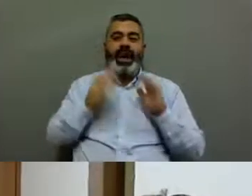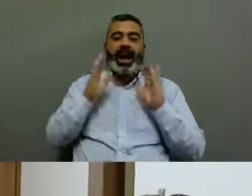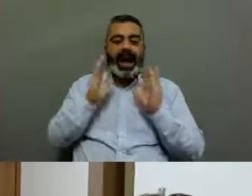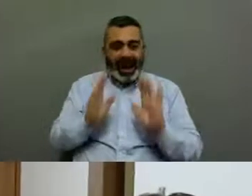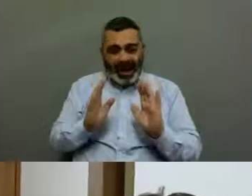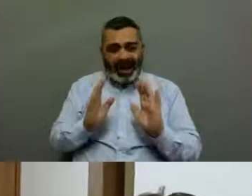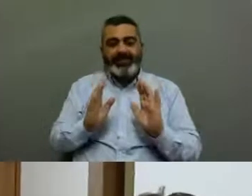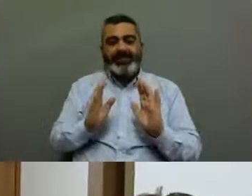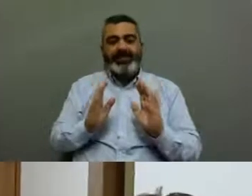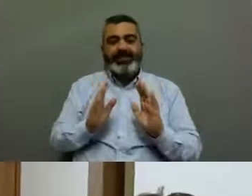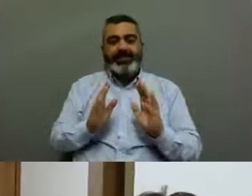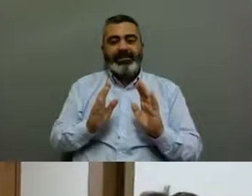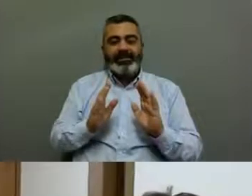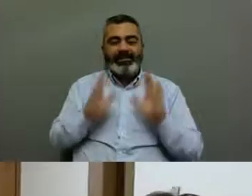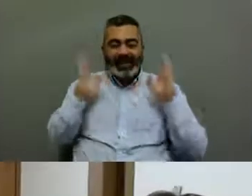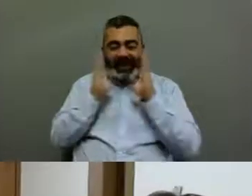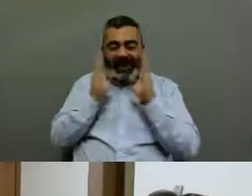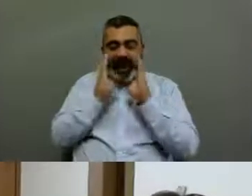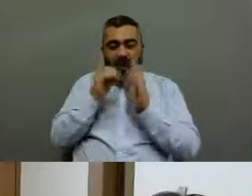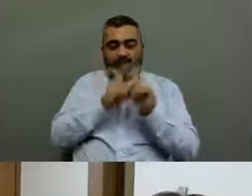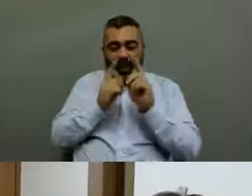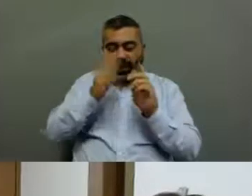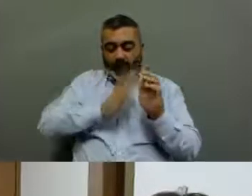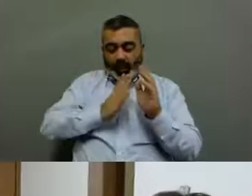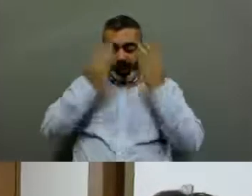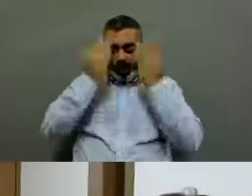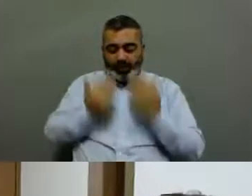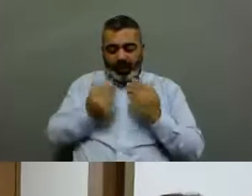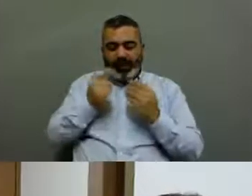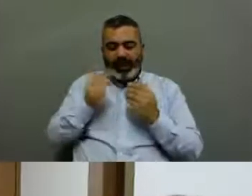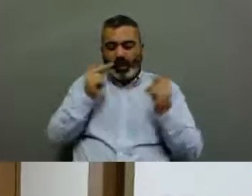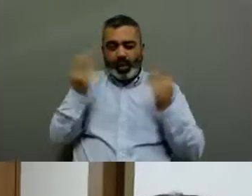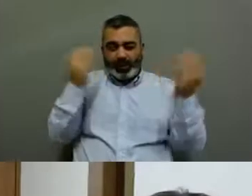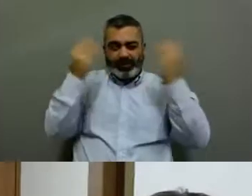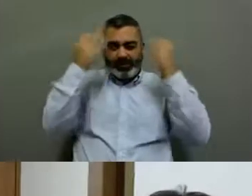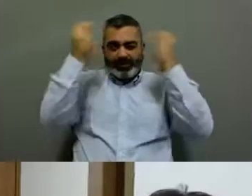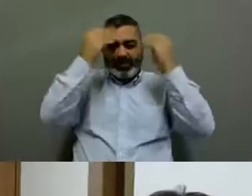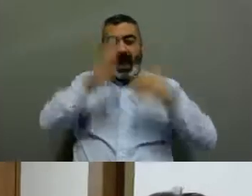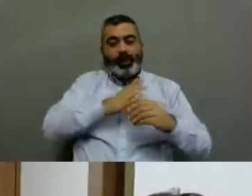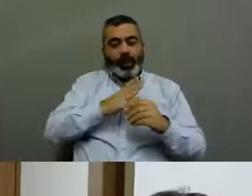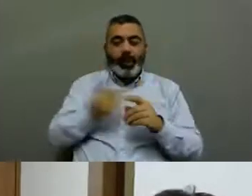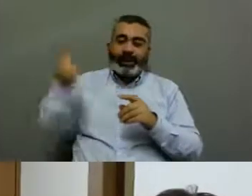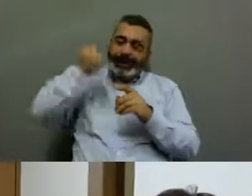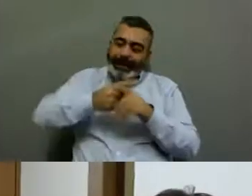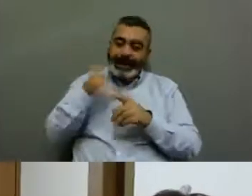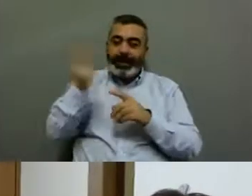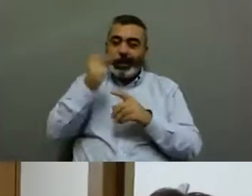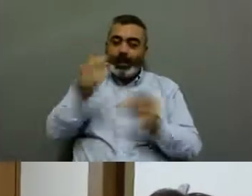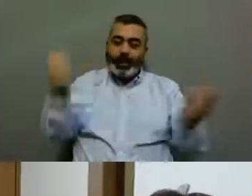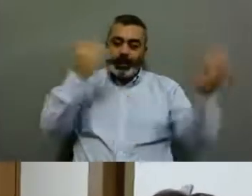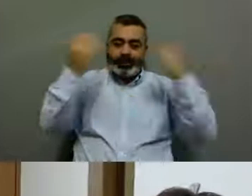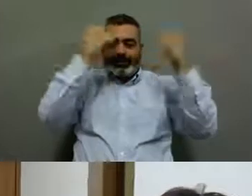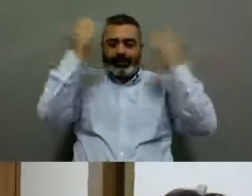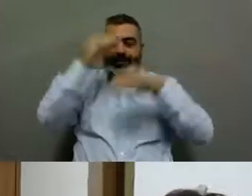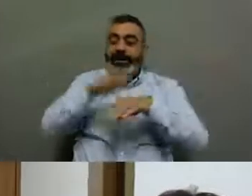ένα στενά προσωπικό ή ατομικό ερώτημα μόνο. Είναι και ατομικό, αλλά όχι μόνο ατομικό ερώτημα.